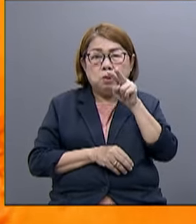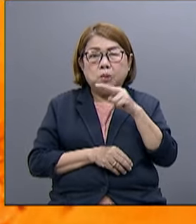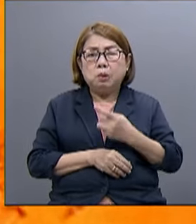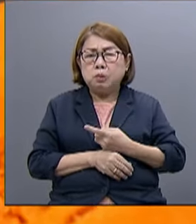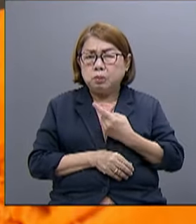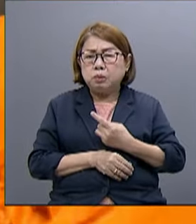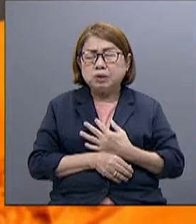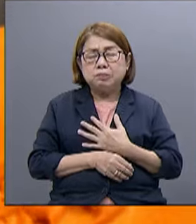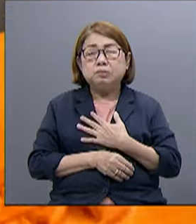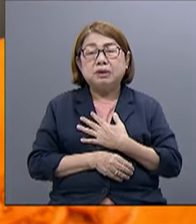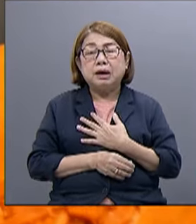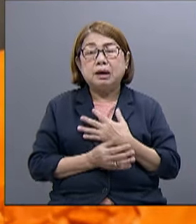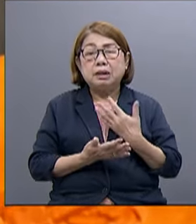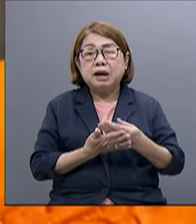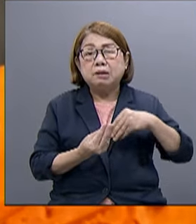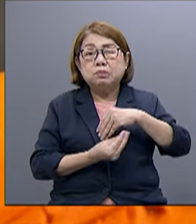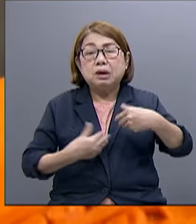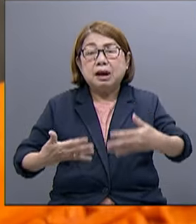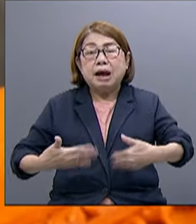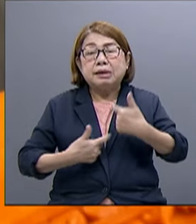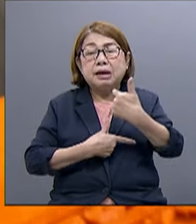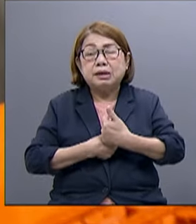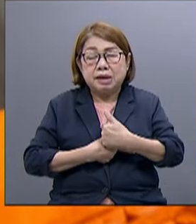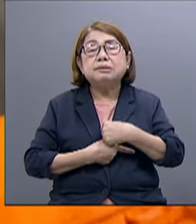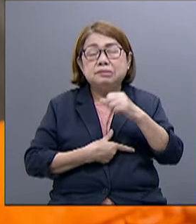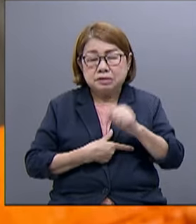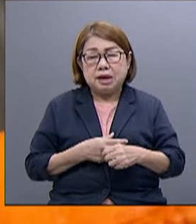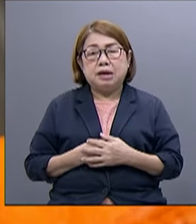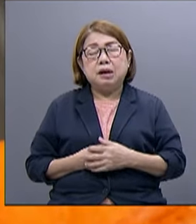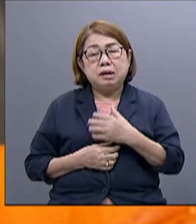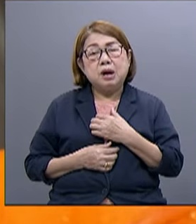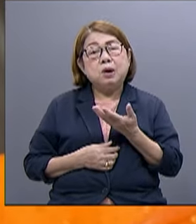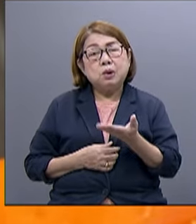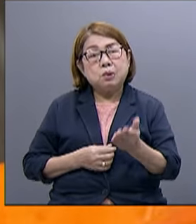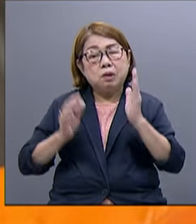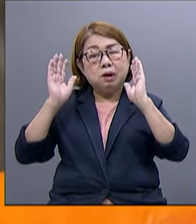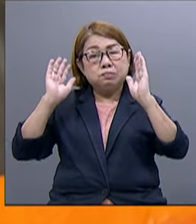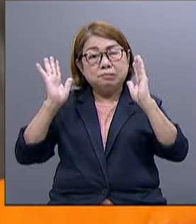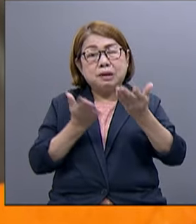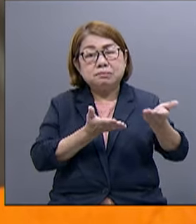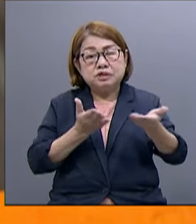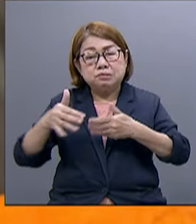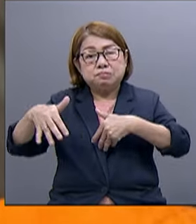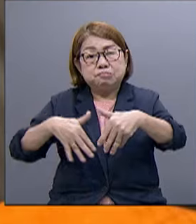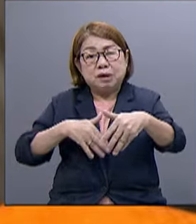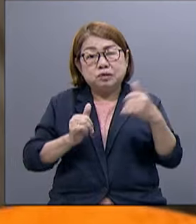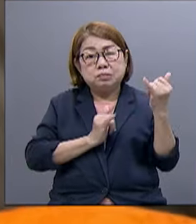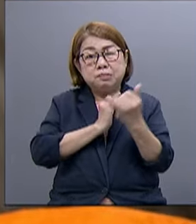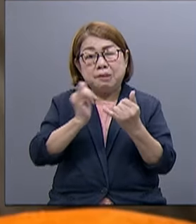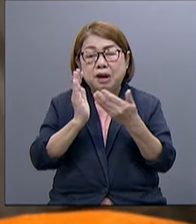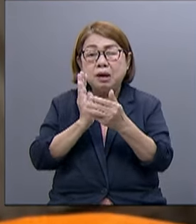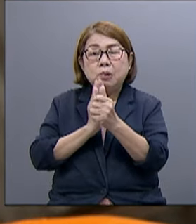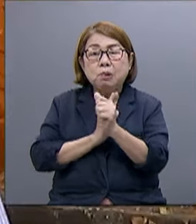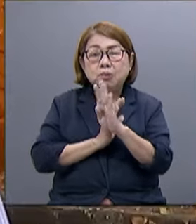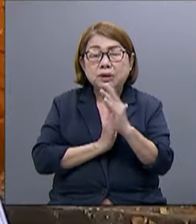งชีพตัวเราเองได้ด้วยใช่ไหมครับพี ่ครับ อยากให้พี่สุสาครเชิญชวนคุณผู้ชมเนี่ยมาท่องเที่ยวหรือว่าจะมาดูงานของเราก็ได้ครับ